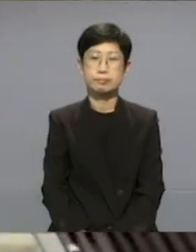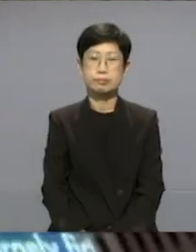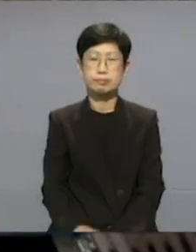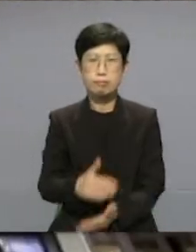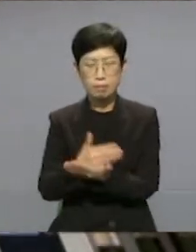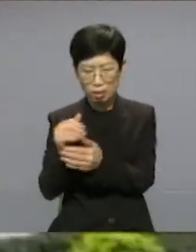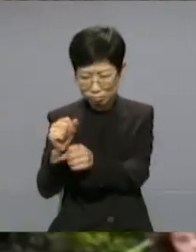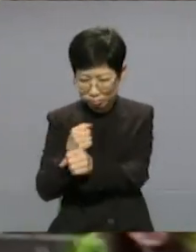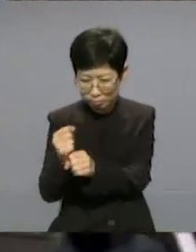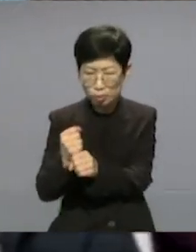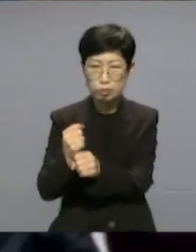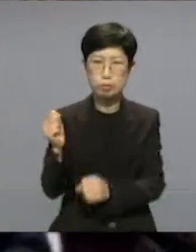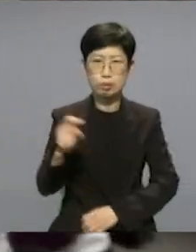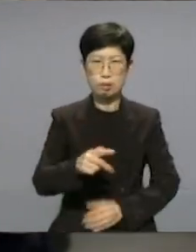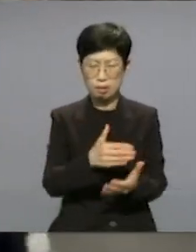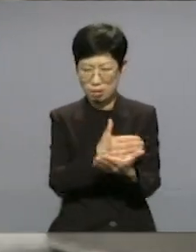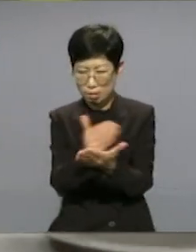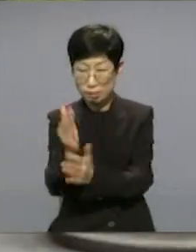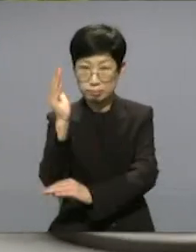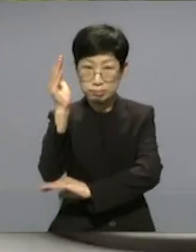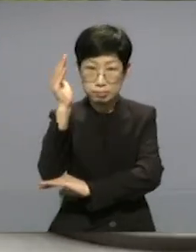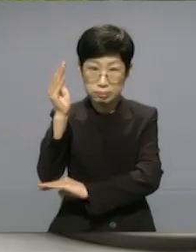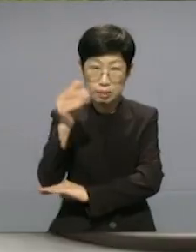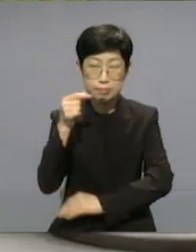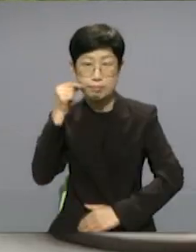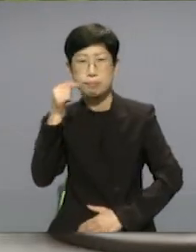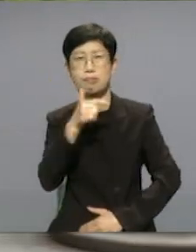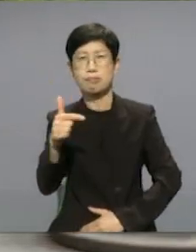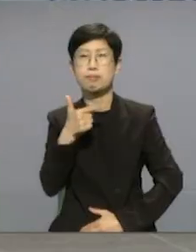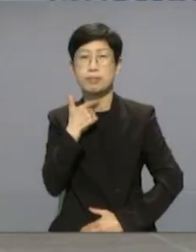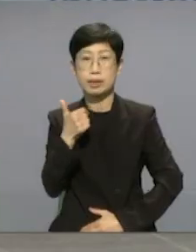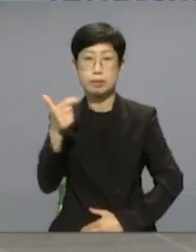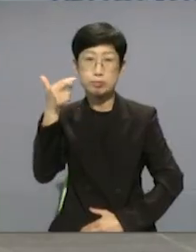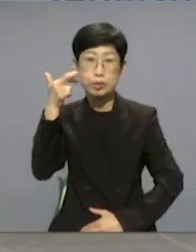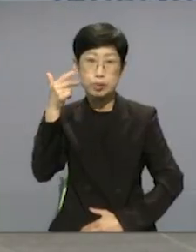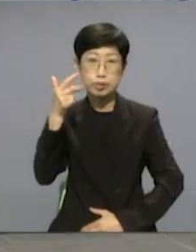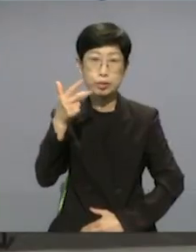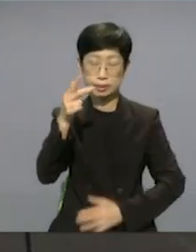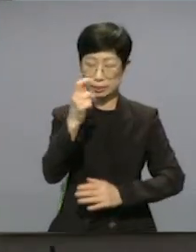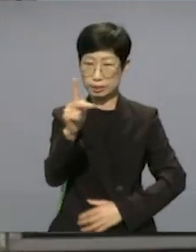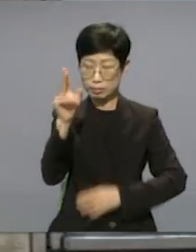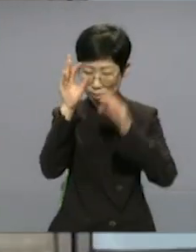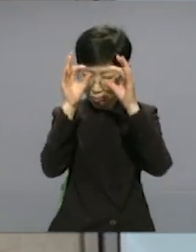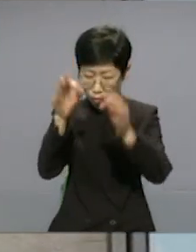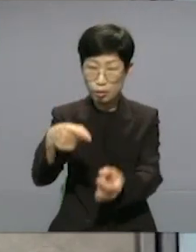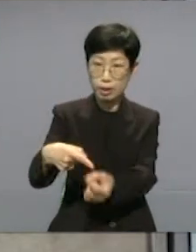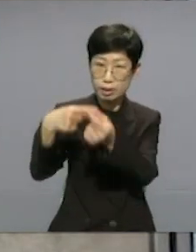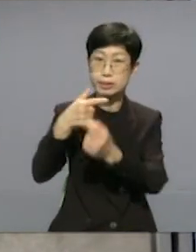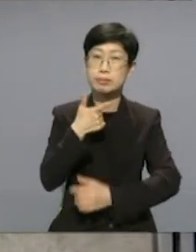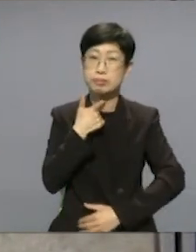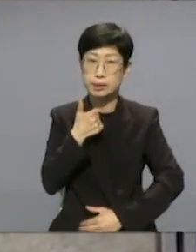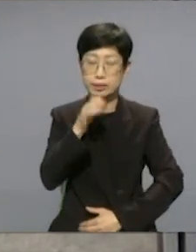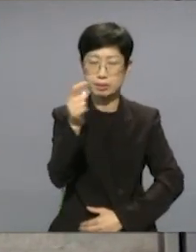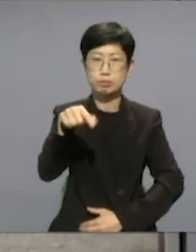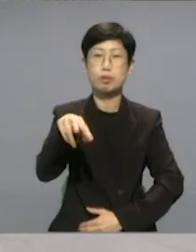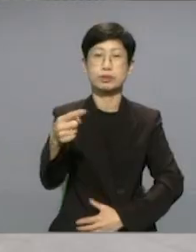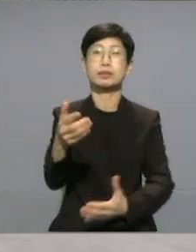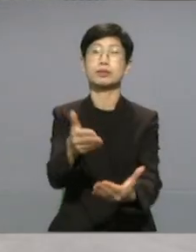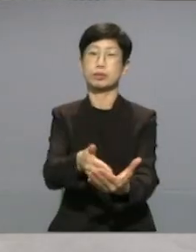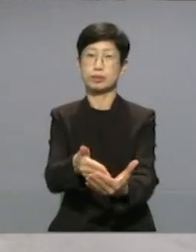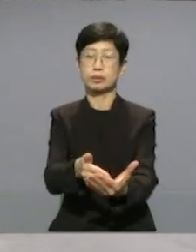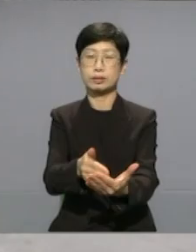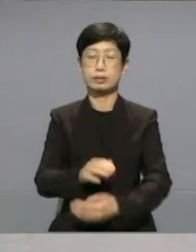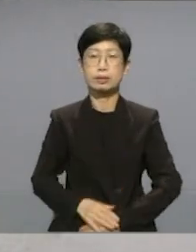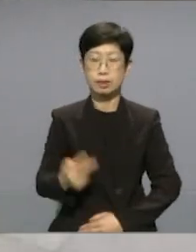각종 음모론과 자극적인 뉴스로 보수층의 인기를 끌며 미국 케이블 뉴스 시청률 1위를 기록해왔던 폭스뉴스.